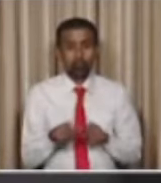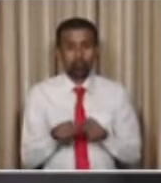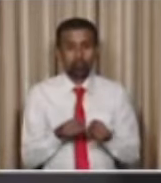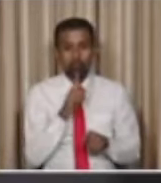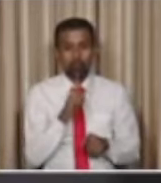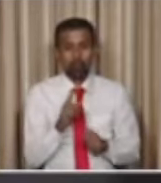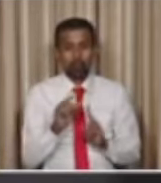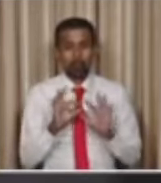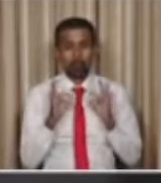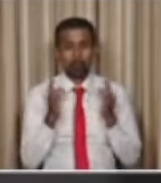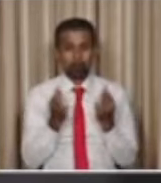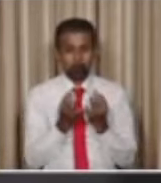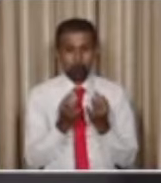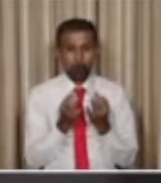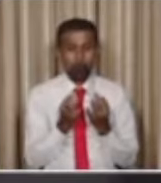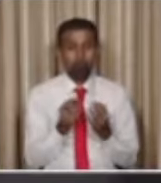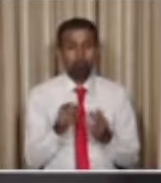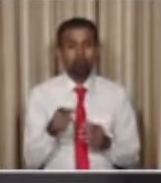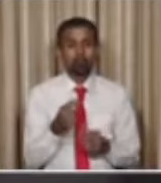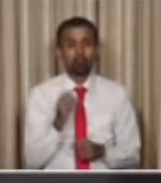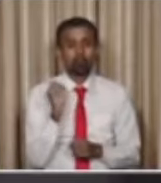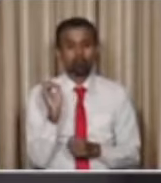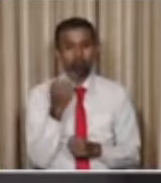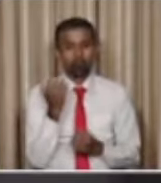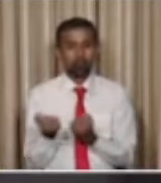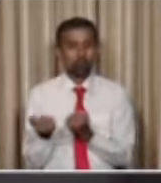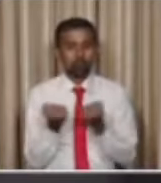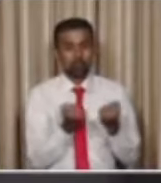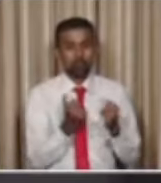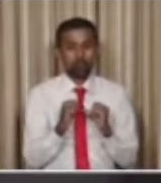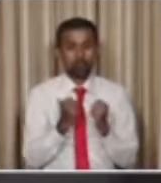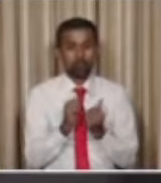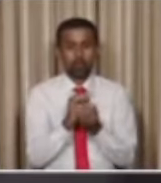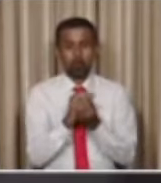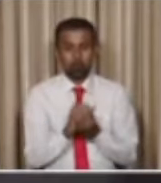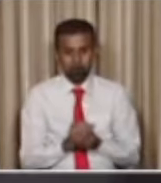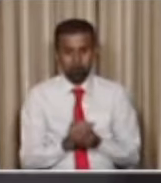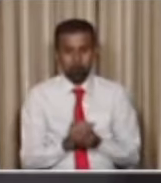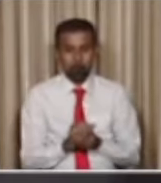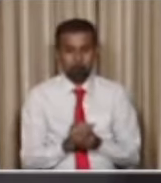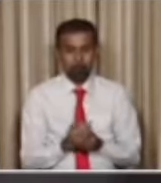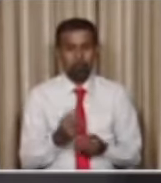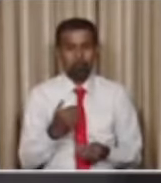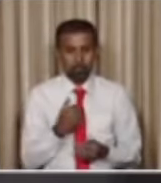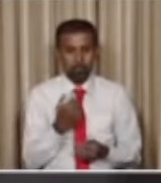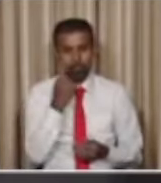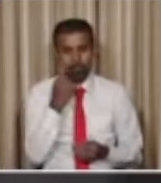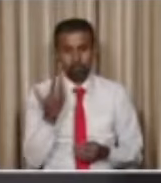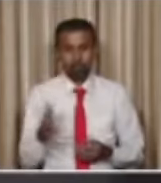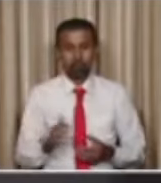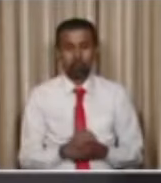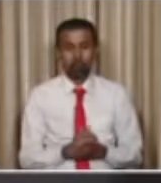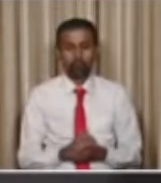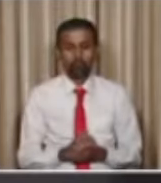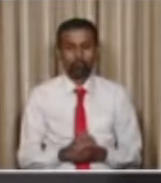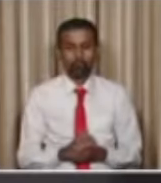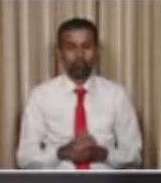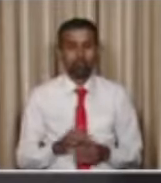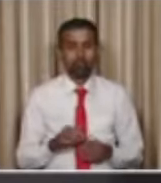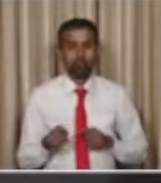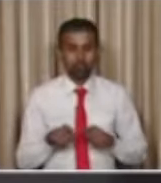ಅಯಗೆ ಪೌಲ್ವಲಾಯಾತ್ ಮೇ ಗಿಲನ್ ರಥೇಂಗ್ ಅರಂಗಿಹಿಲ್ಲ ಜೀವಿತ ಬೇರಗತ್ತ ತ್ಯಾಂಗ್ ಅಪಿ ದೆಕ್ಕ ಅಪಿ ಏ